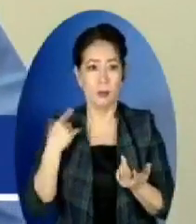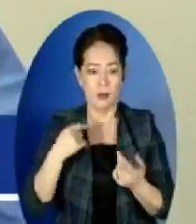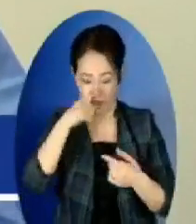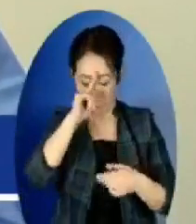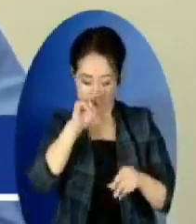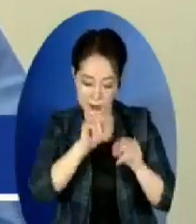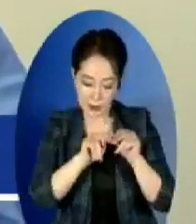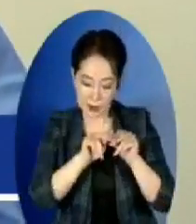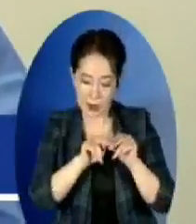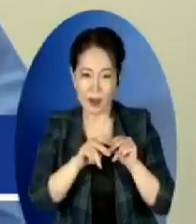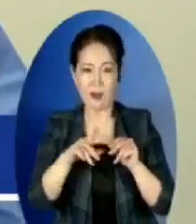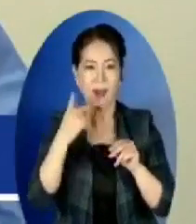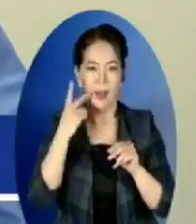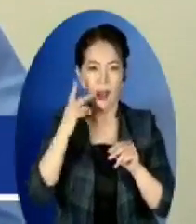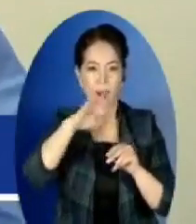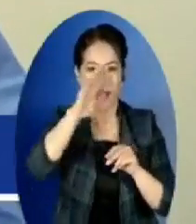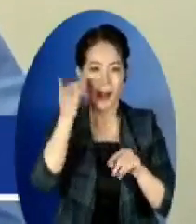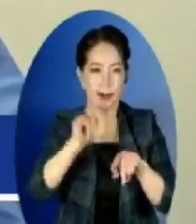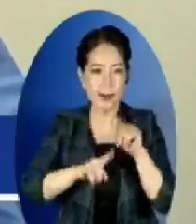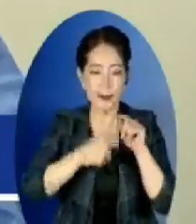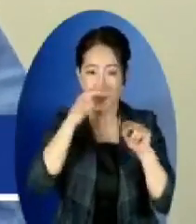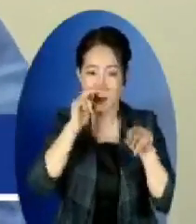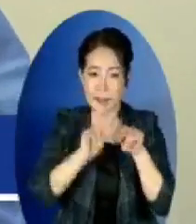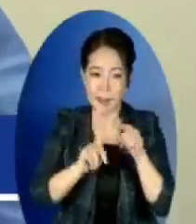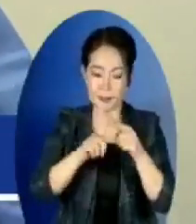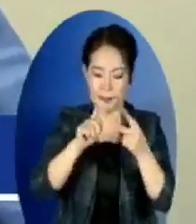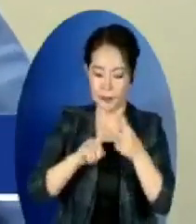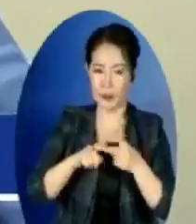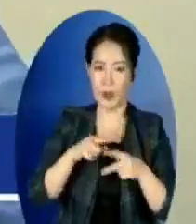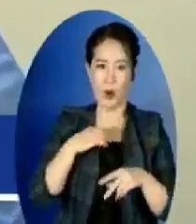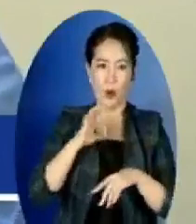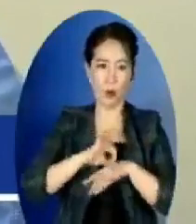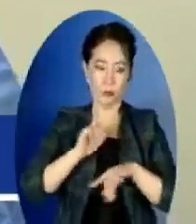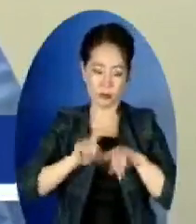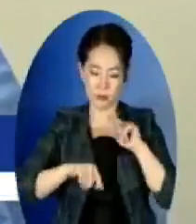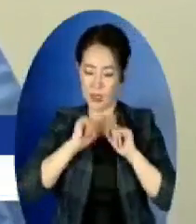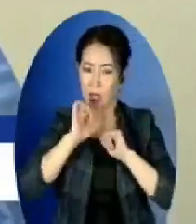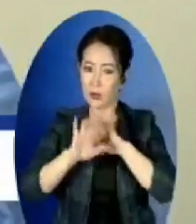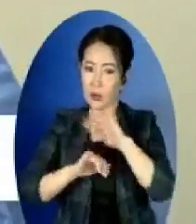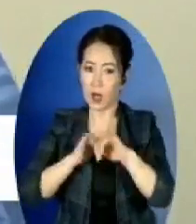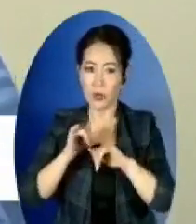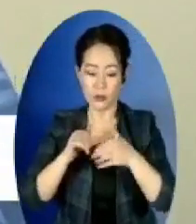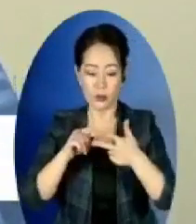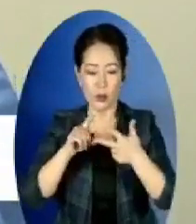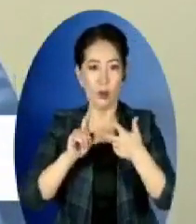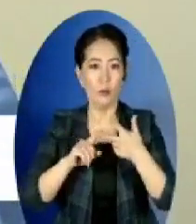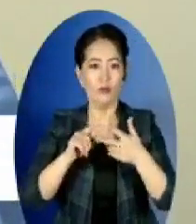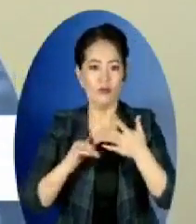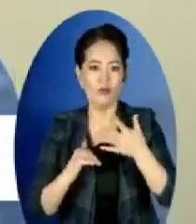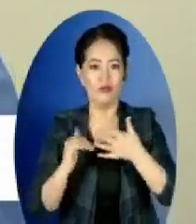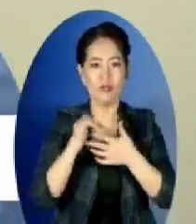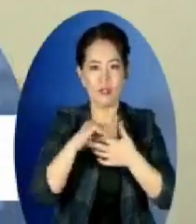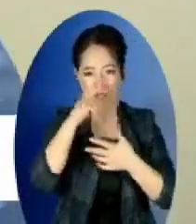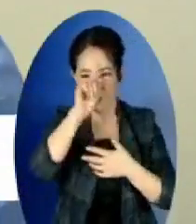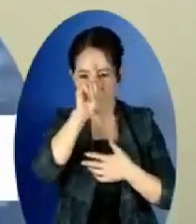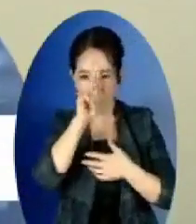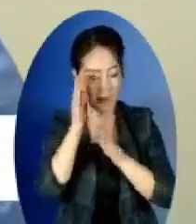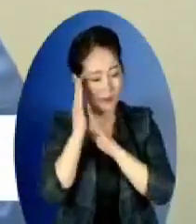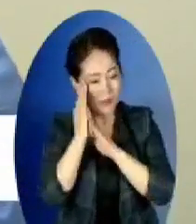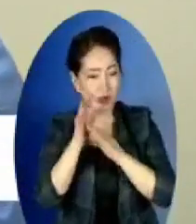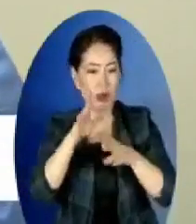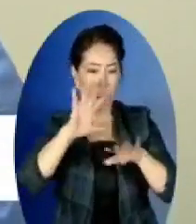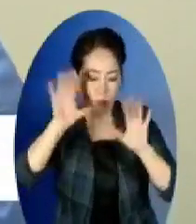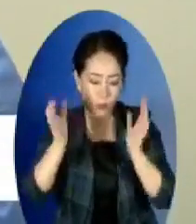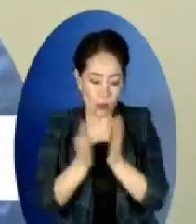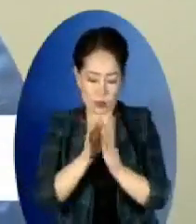болгон одоо тогтмол халууны нүцгэх зөвөрийг нь асуух бүх одоо 3-р шатлын эмнэлэгт хэвтэж эмчлүүлэхэд одоо өгдөг